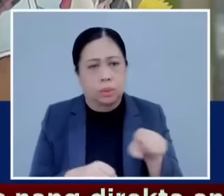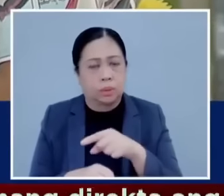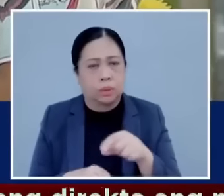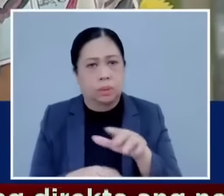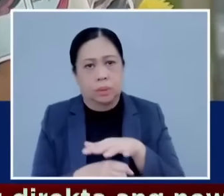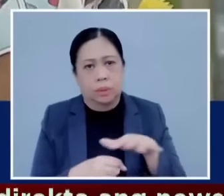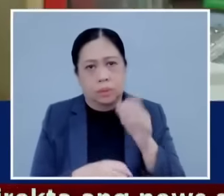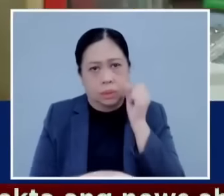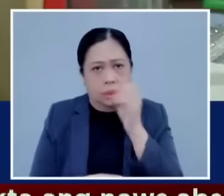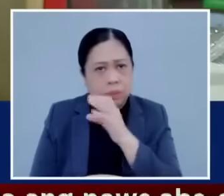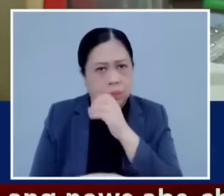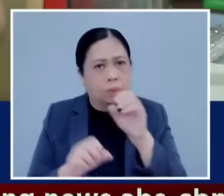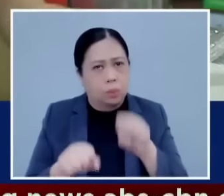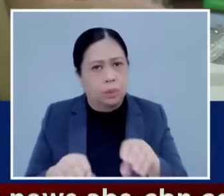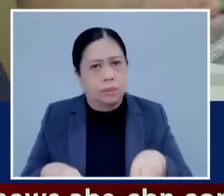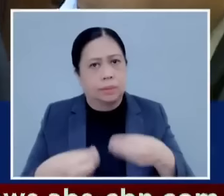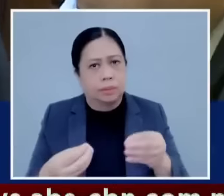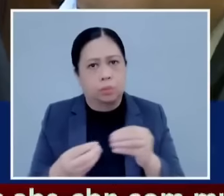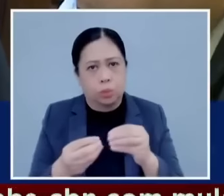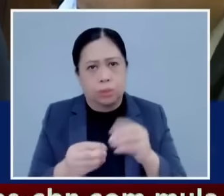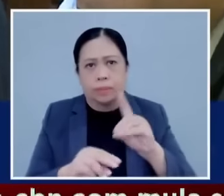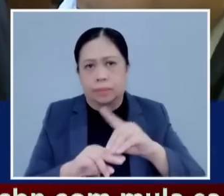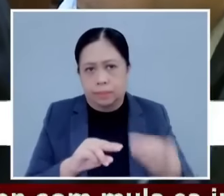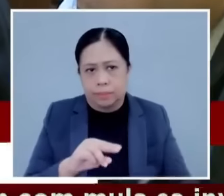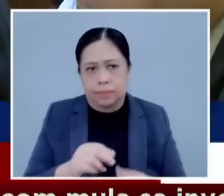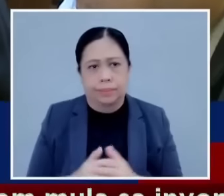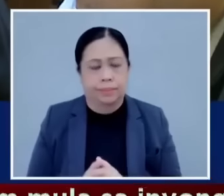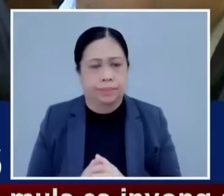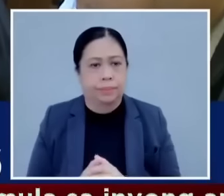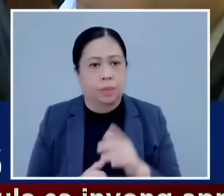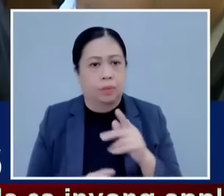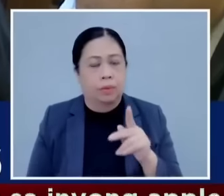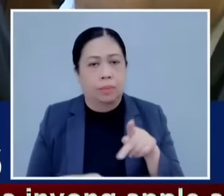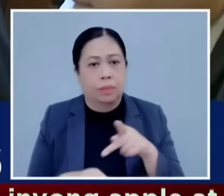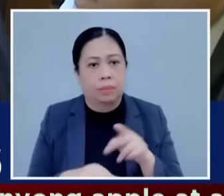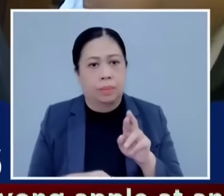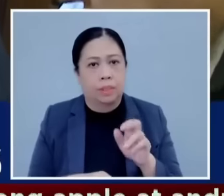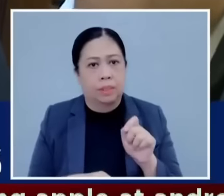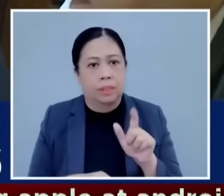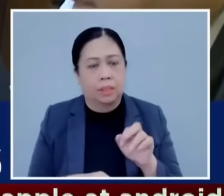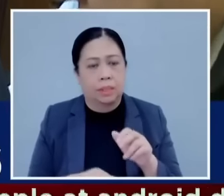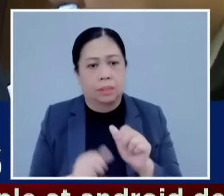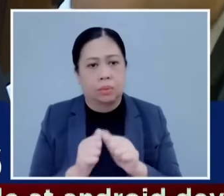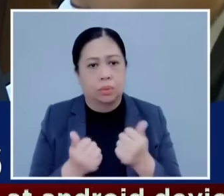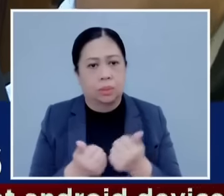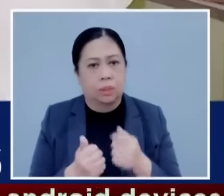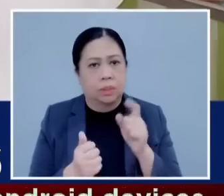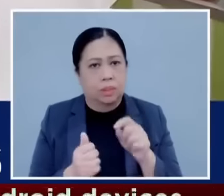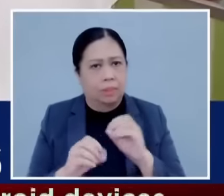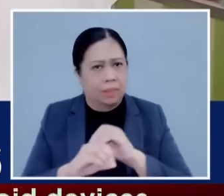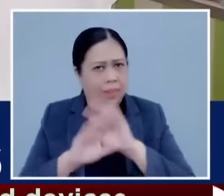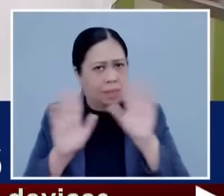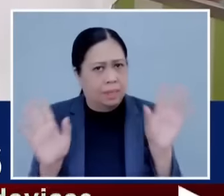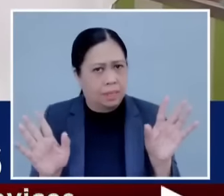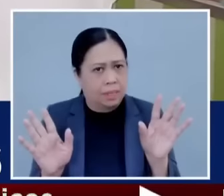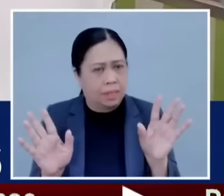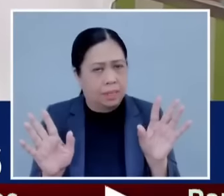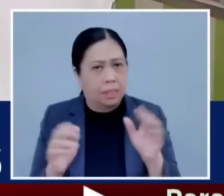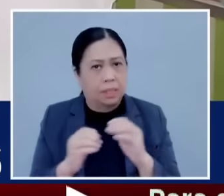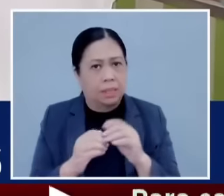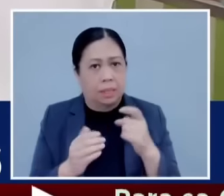sektor na pwedeng bigyan ng diskwento. Para sa Philippine Retailers Association, dapat maging malinaw na magiging